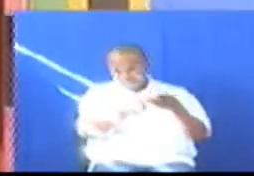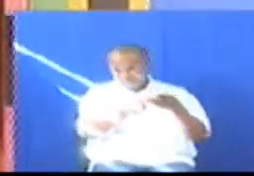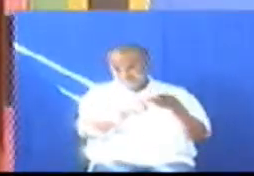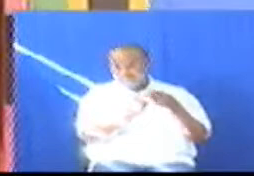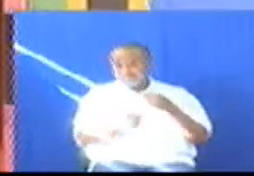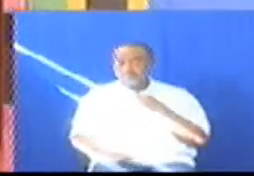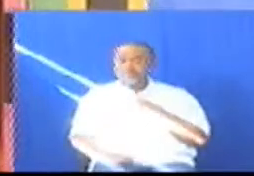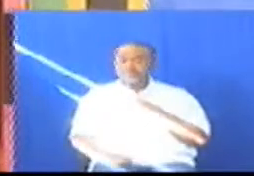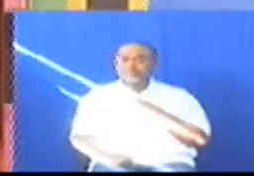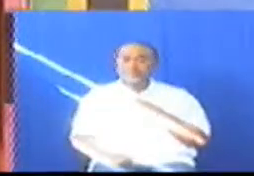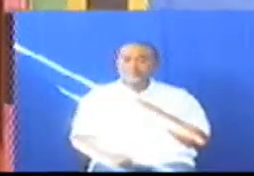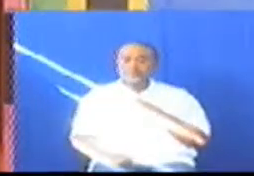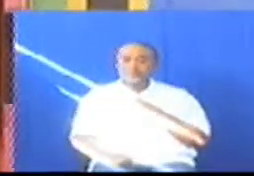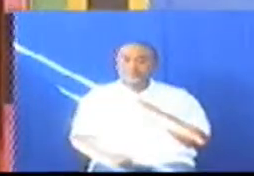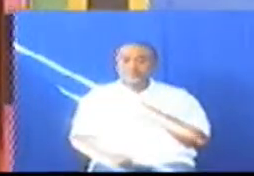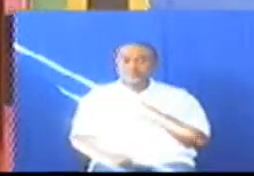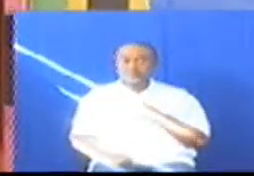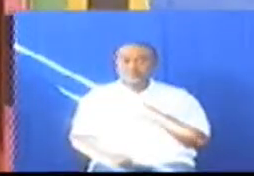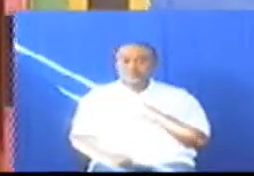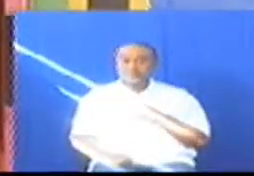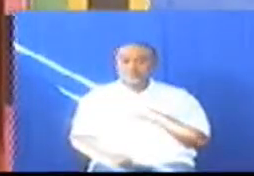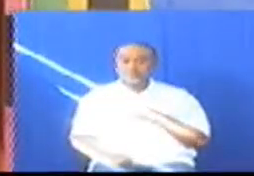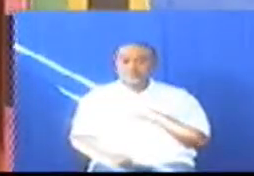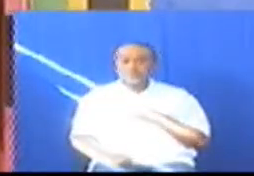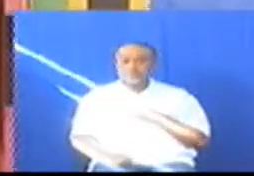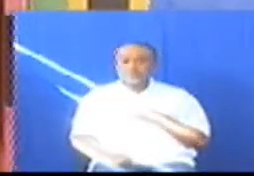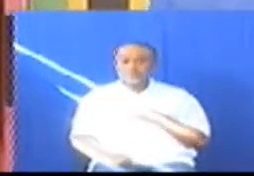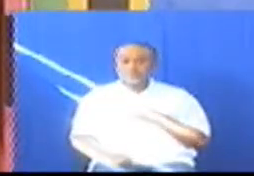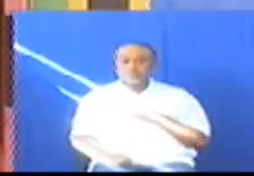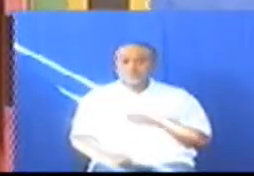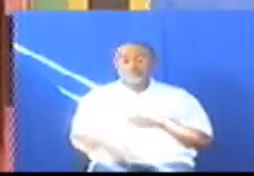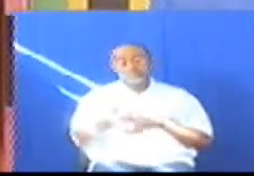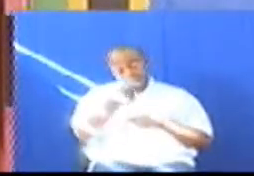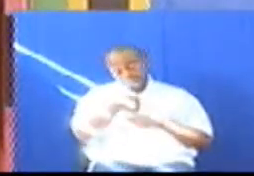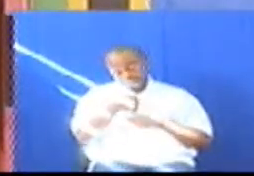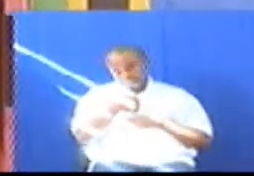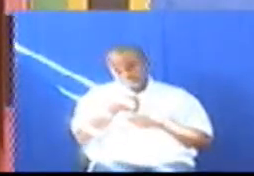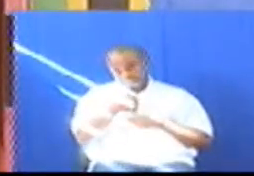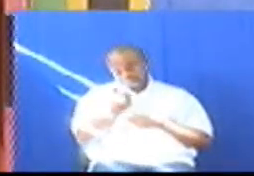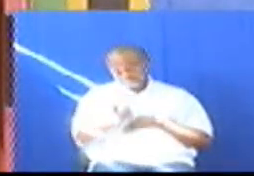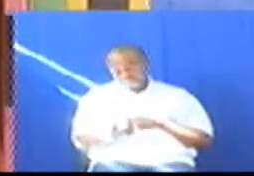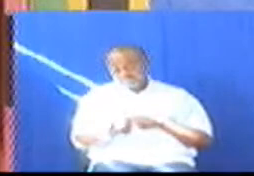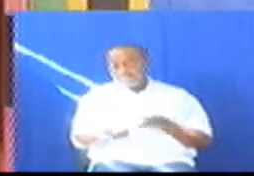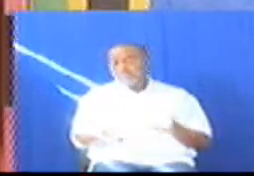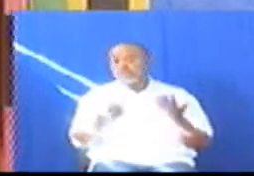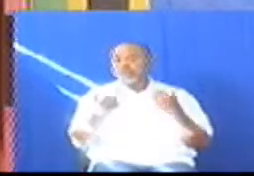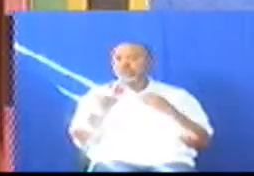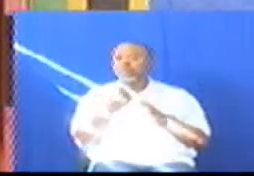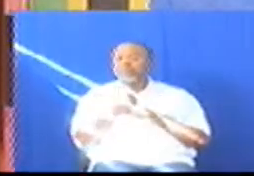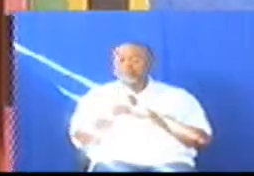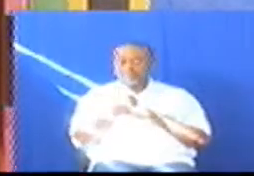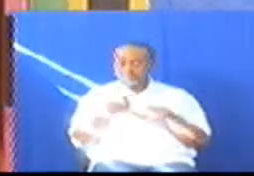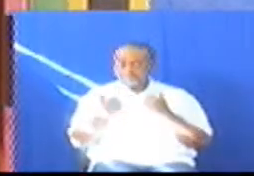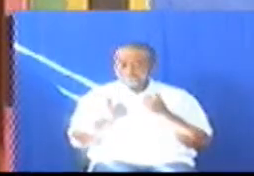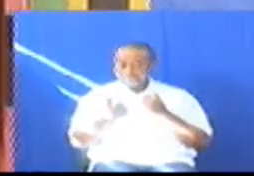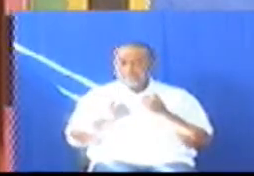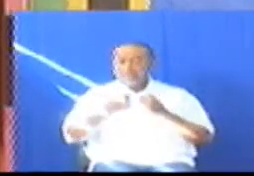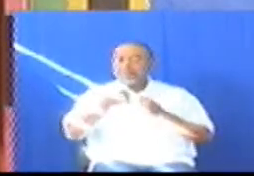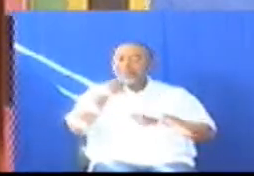ningeomba kwa kwanza niweze kupata progress kutoka kwa waziri wa